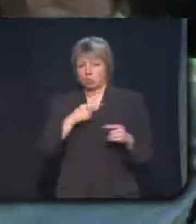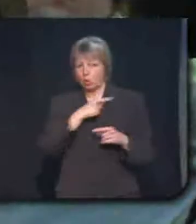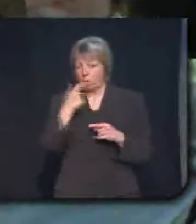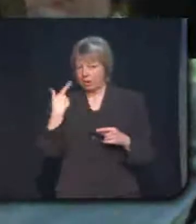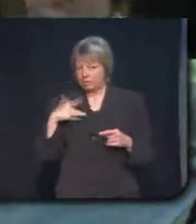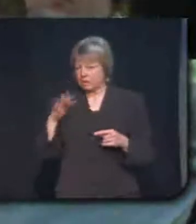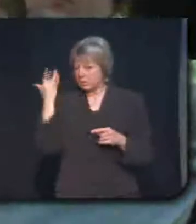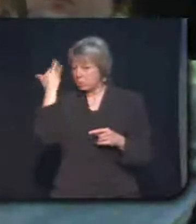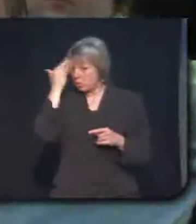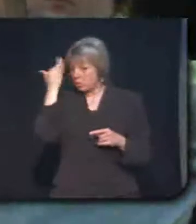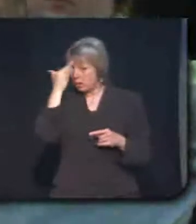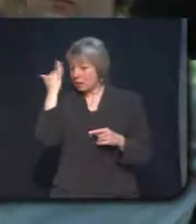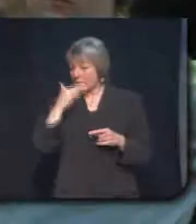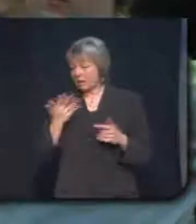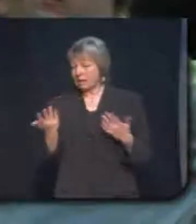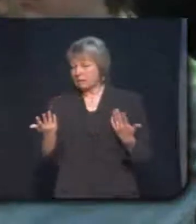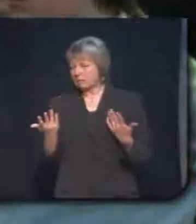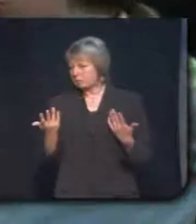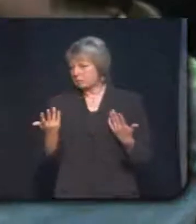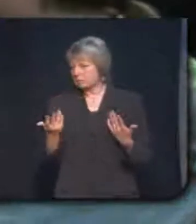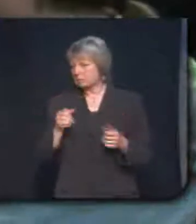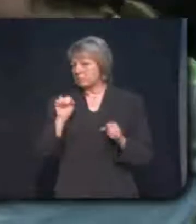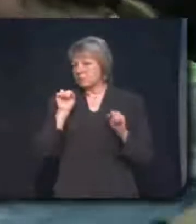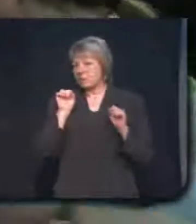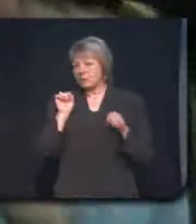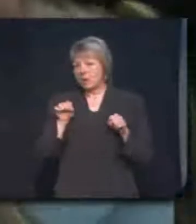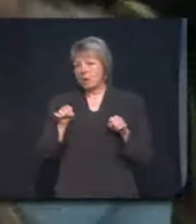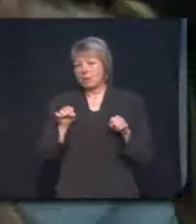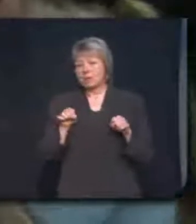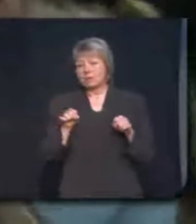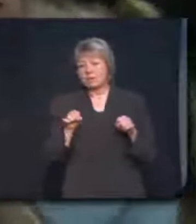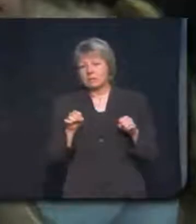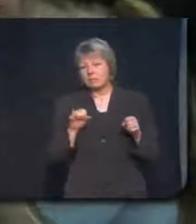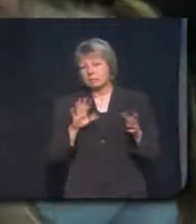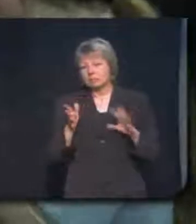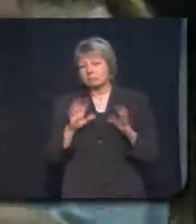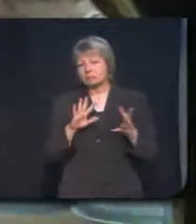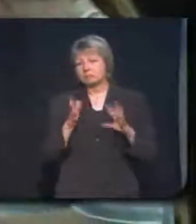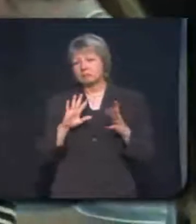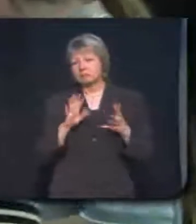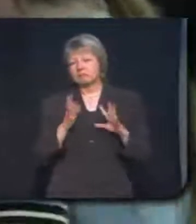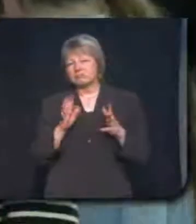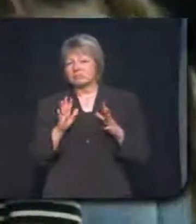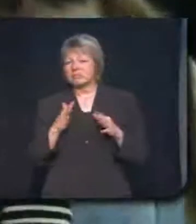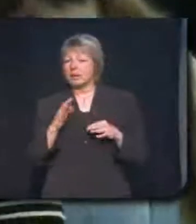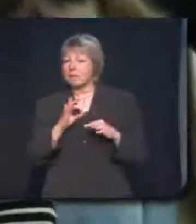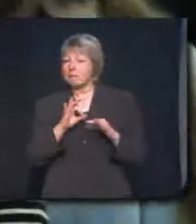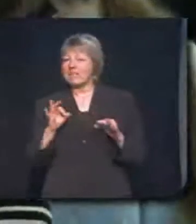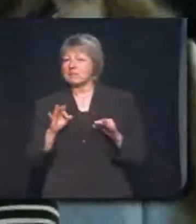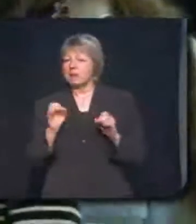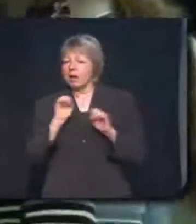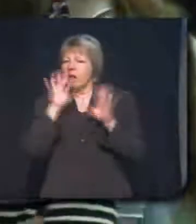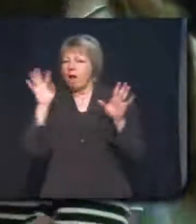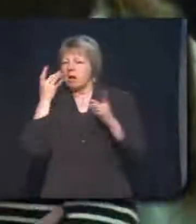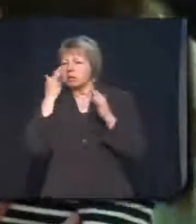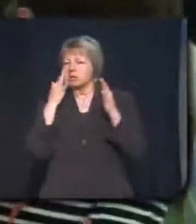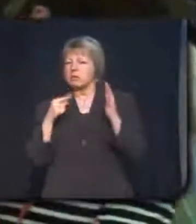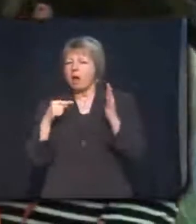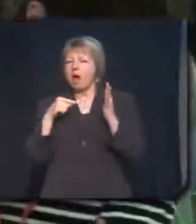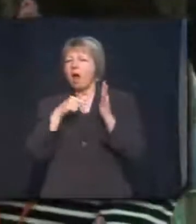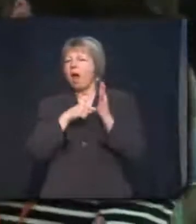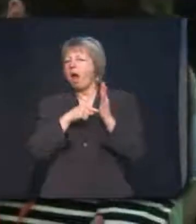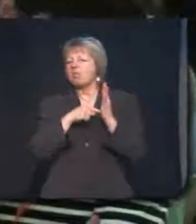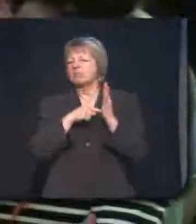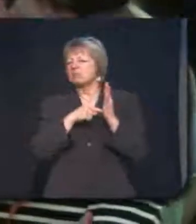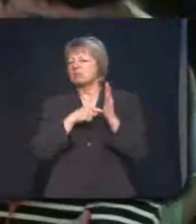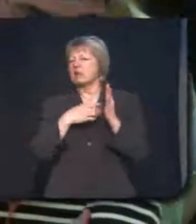dass vielleicht nicht da vielleicht nicht eine eine absolute Zahl hinzuschreiben sondern vielleicht ein